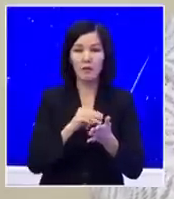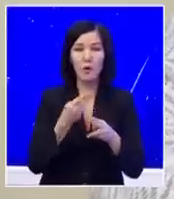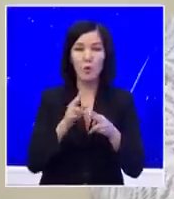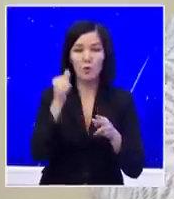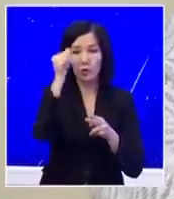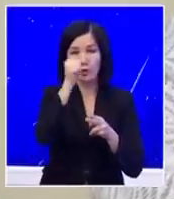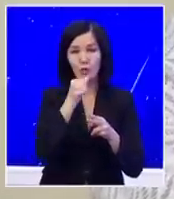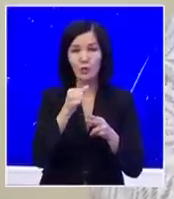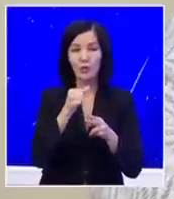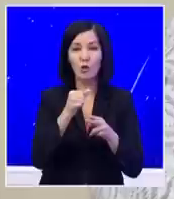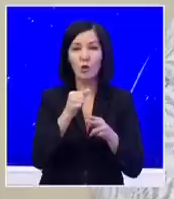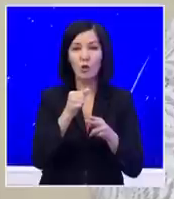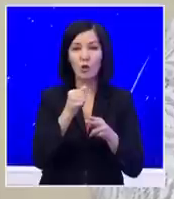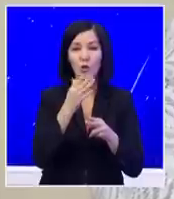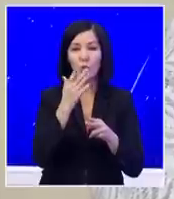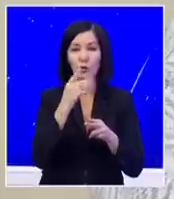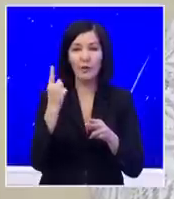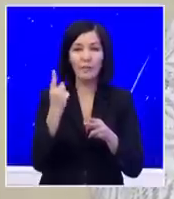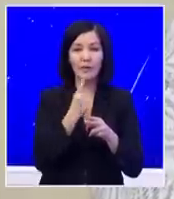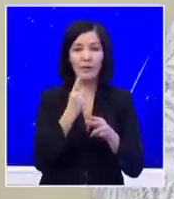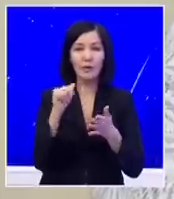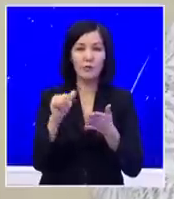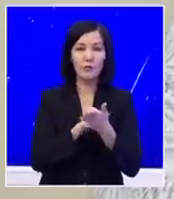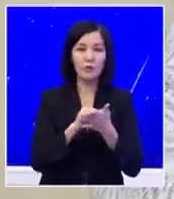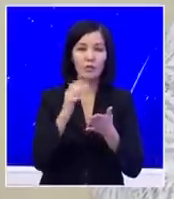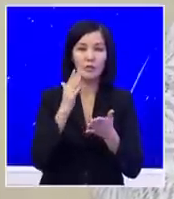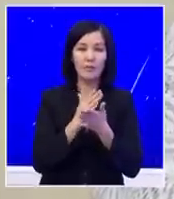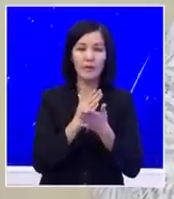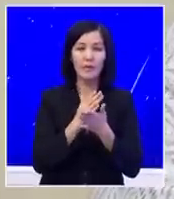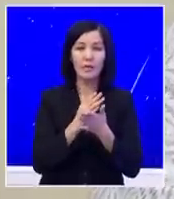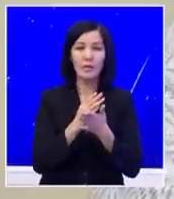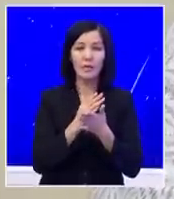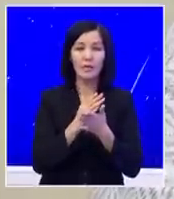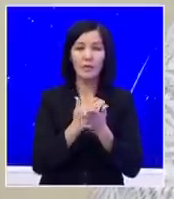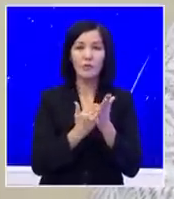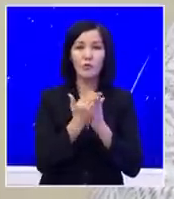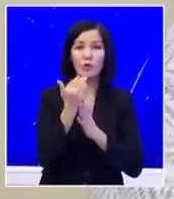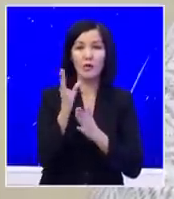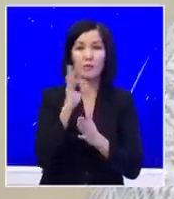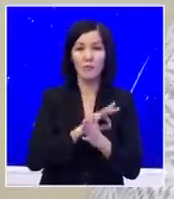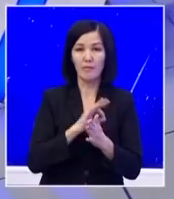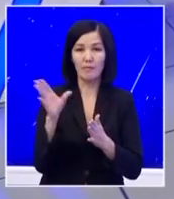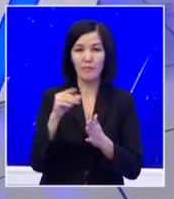жылы ОБТ тапсыру туралы сертификаты бар. Яғни шекті бала алған оқушылардың бәрі қатыса алады.